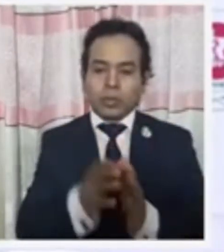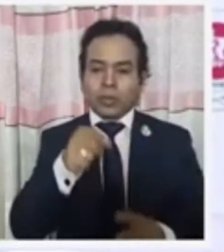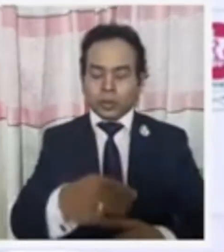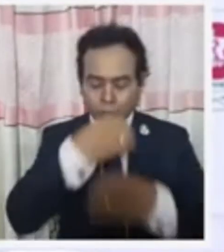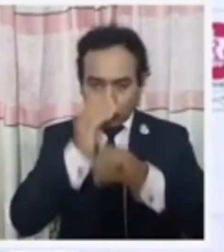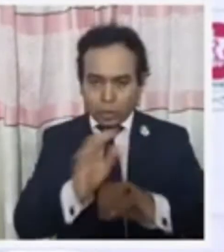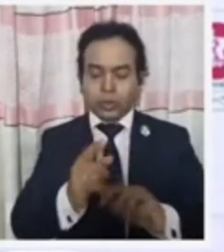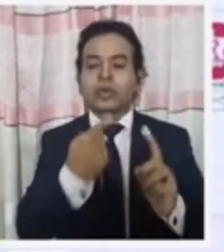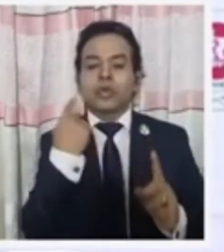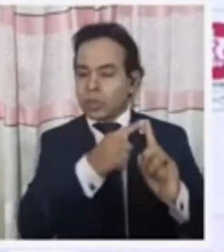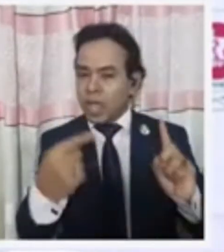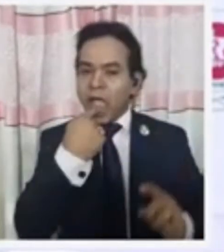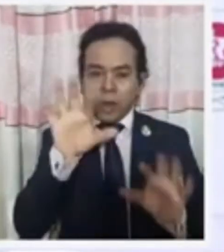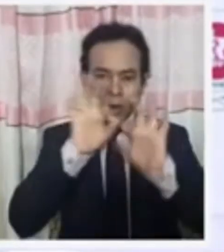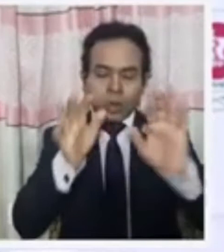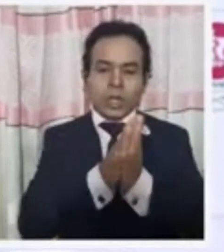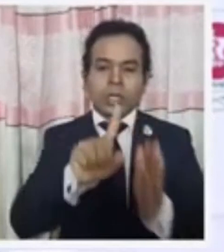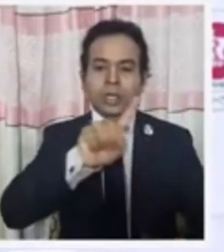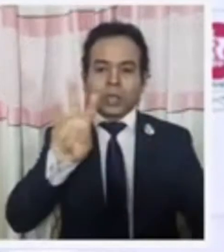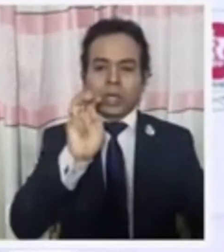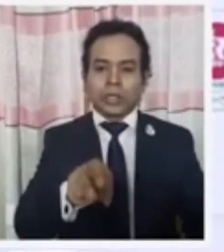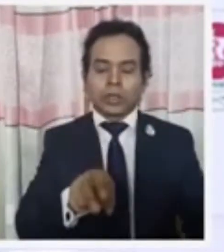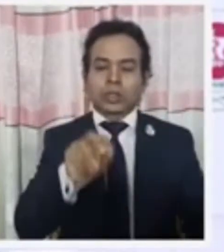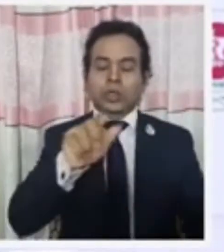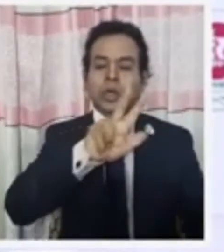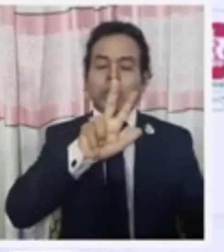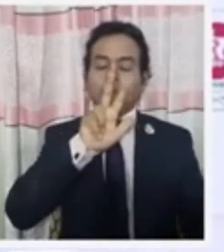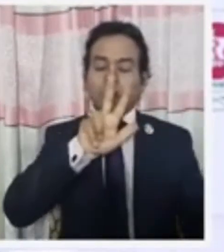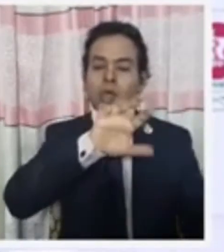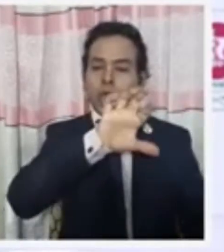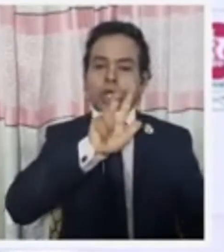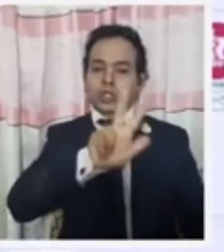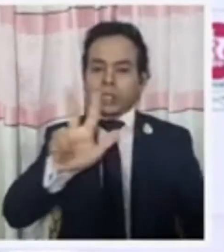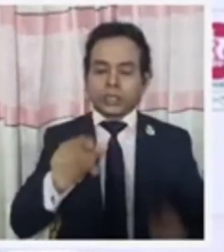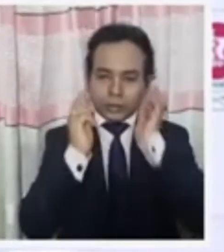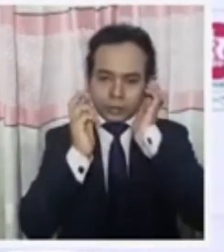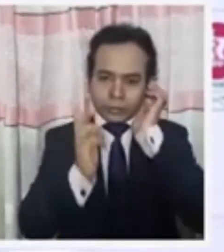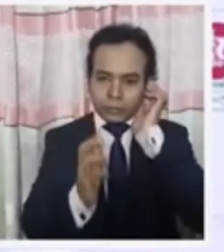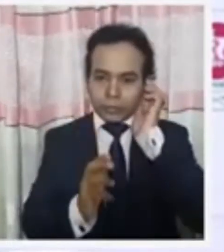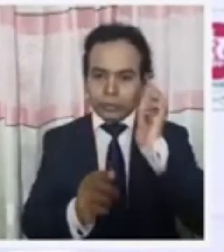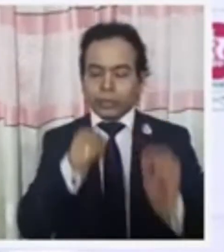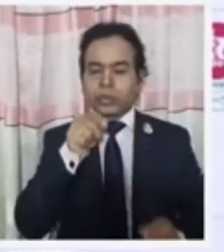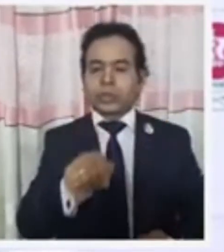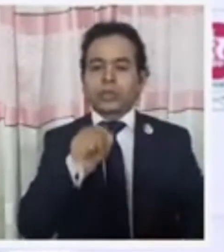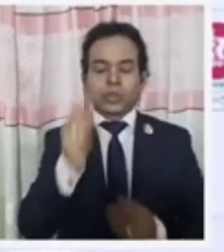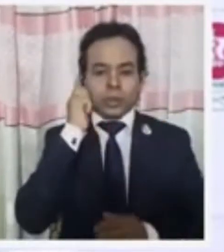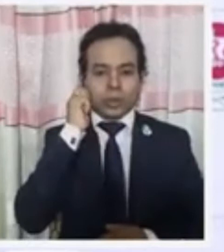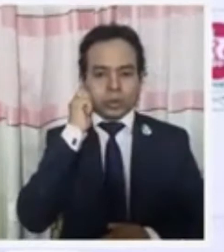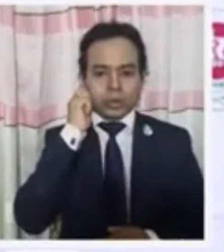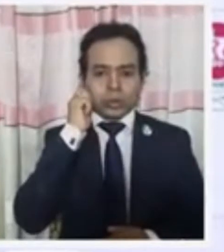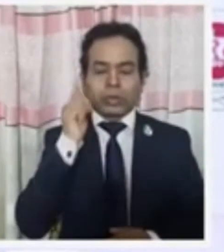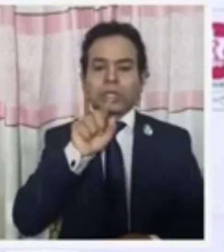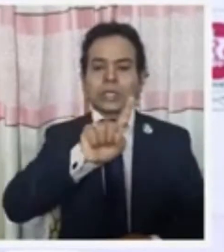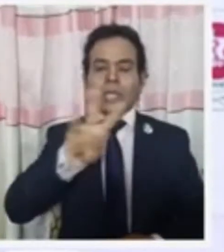পরীক্ষাগার অথেন্টিক ডায়াগনস্টিক অ্যান্ড কনসালটেশন লিমিটেড ঢাকা। মোট পরীক্ষাগার 79টি এবং 24 ঘন্টায় নমুনা সংগ্রহ